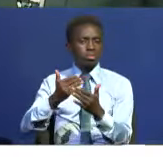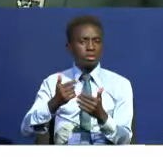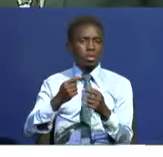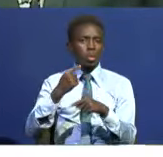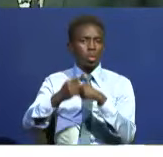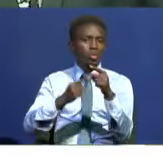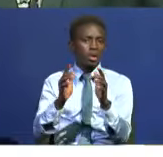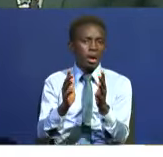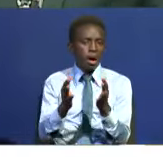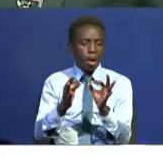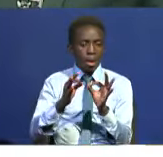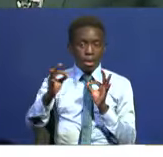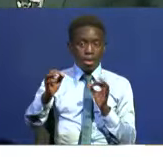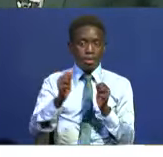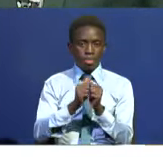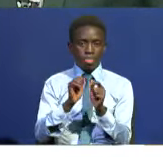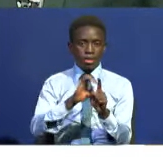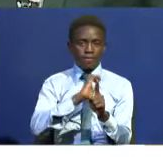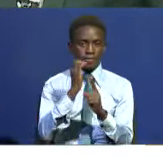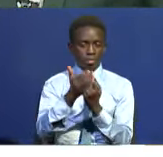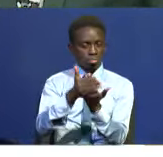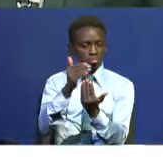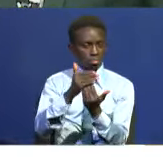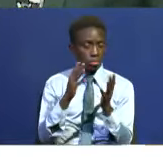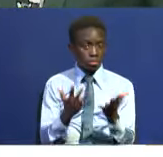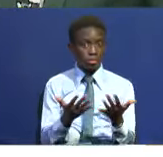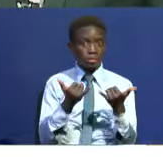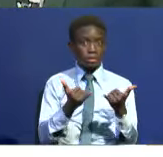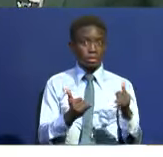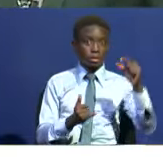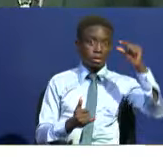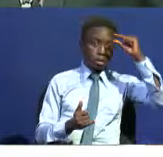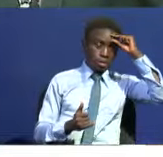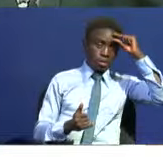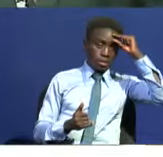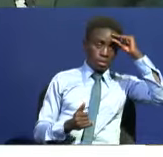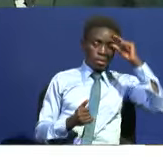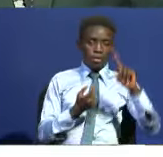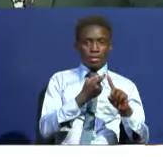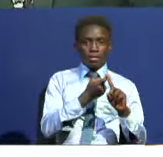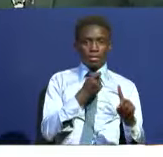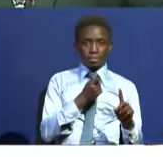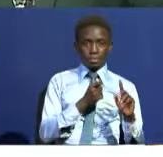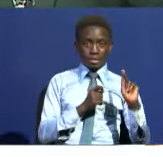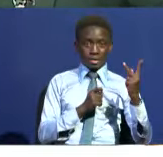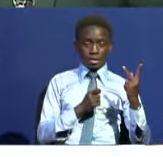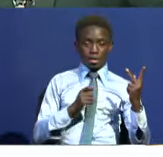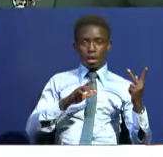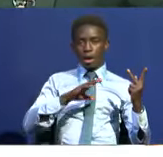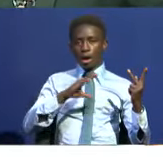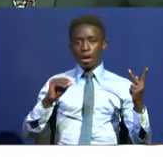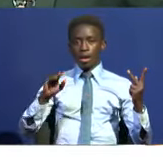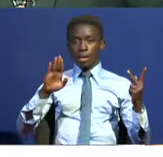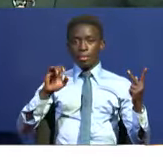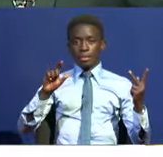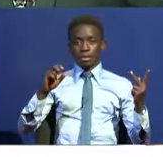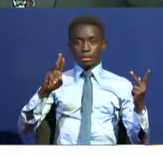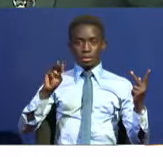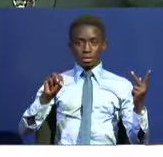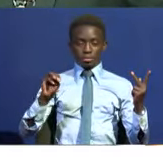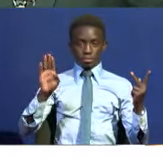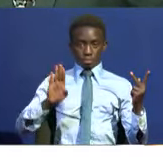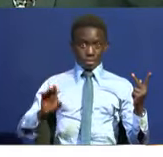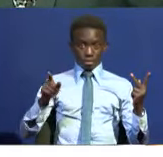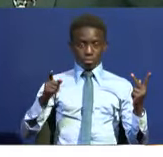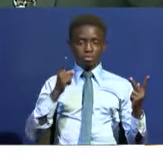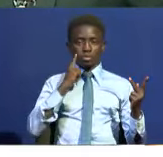Watafiti wajasiriamali na maafisa wa serikali kutoka Kenya na Ubelgiji wamesema kwamba kongamano lenye mada ya kujenga mustakabali